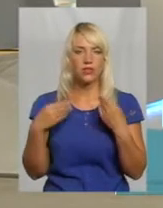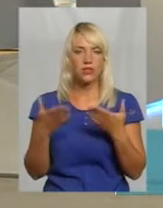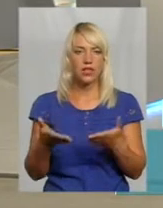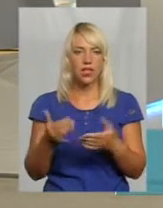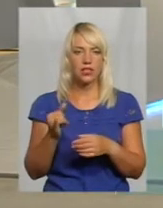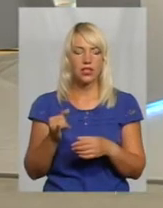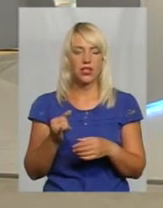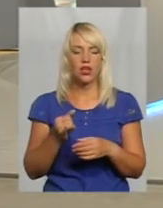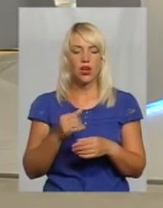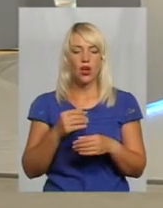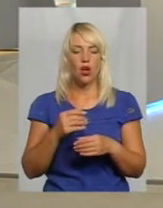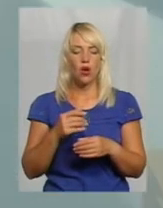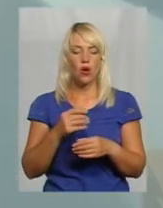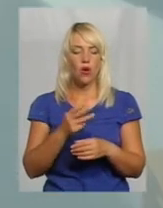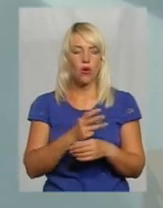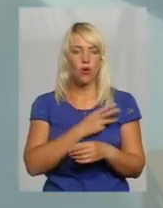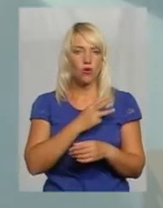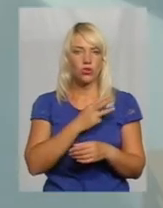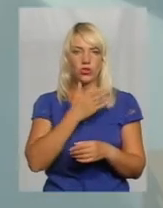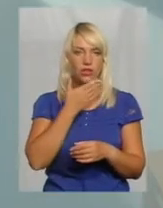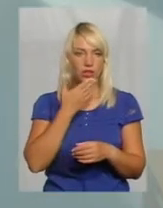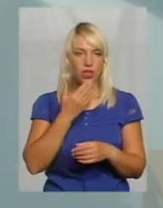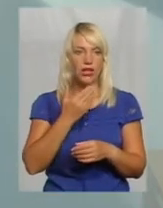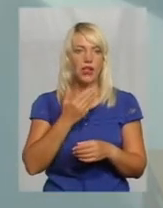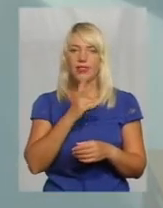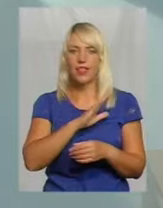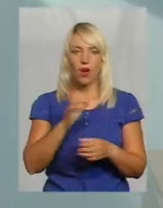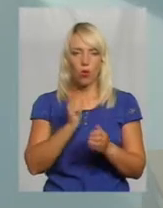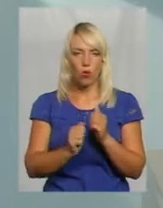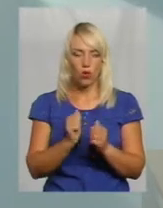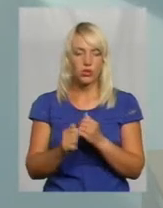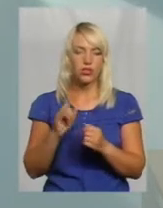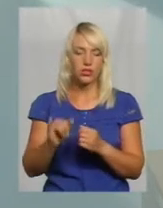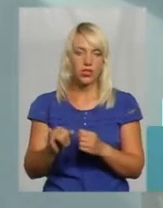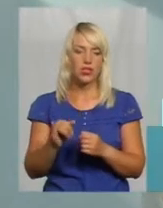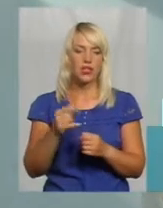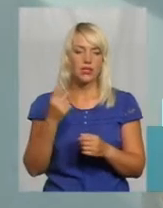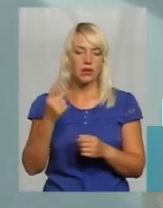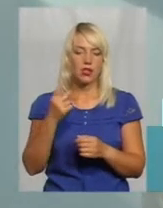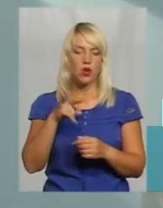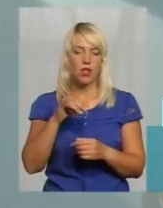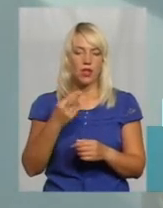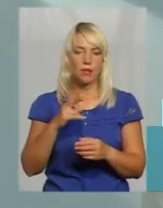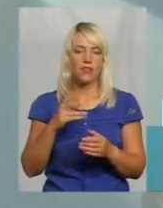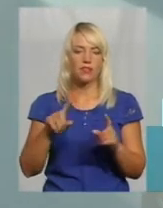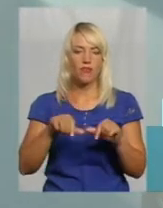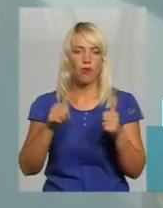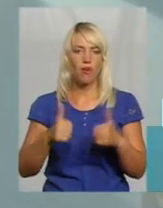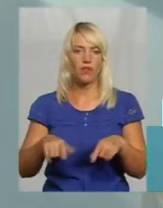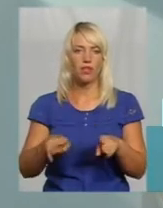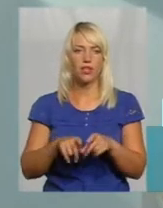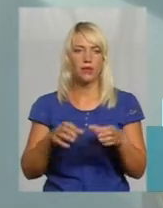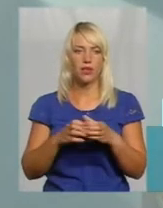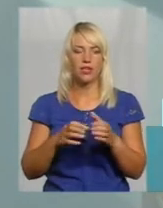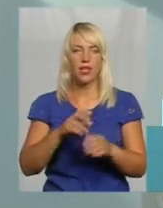і хоче не кожен. І от з 1 липня в нас сформована така бригада. Вона в складі